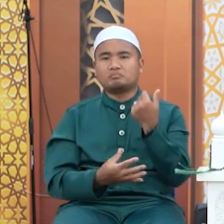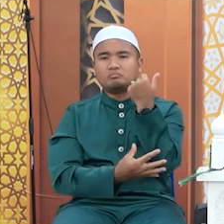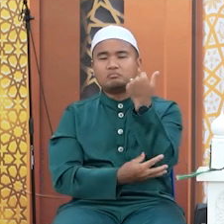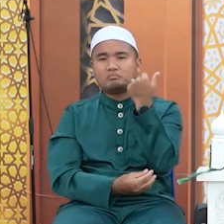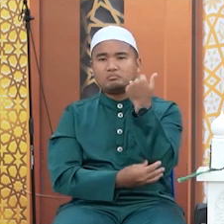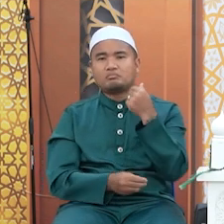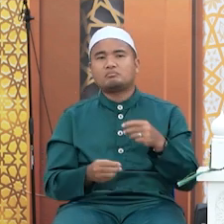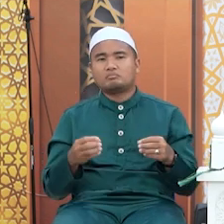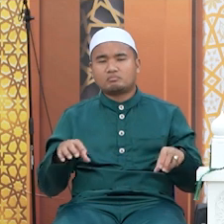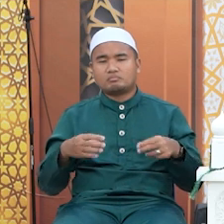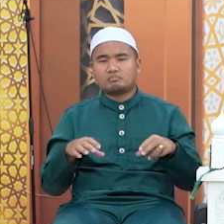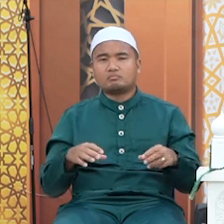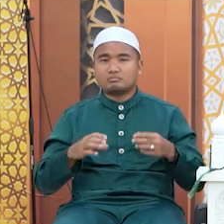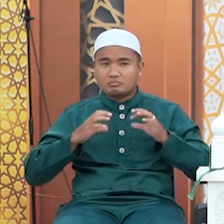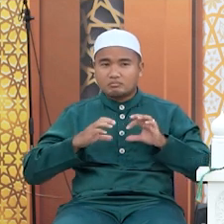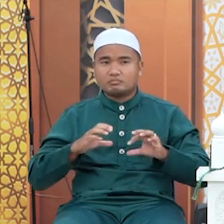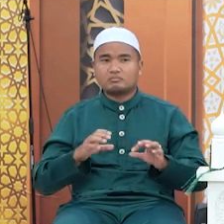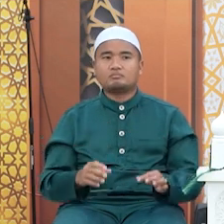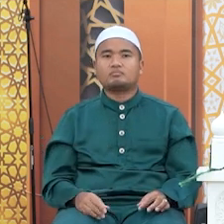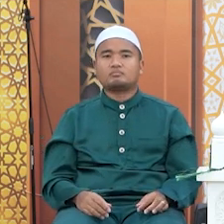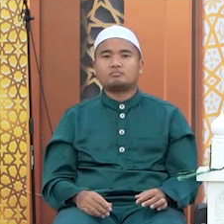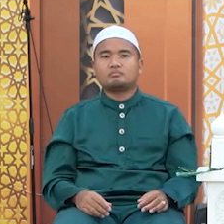baiknya. Nabi rahmat.